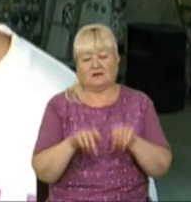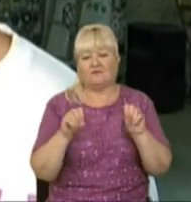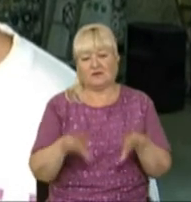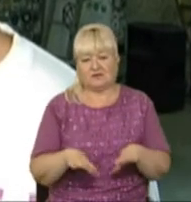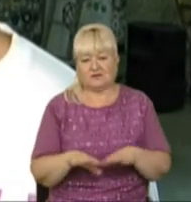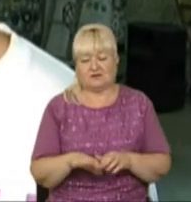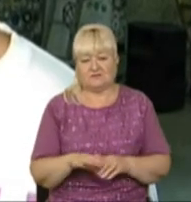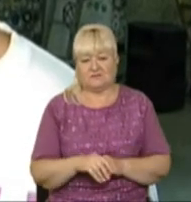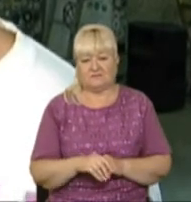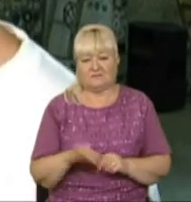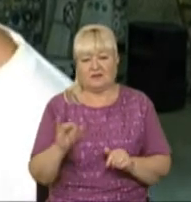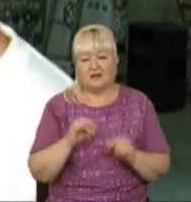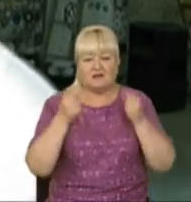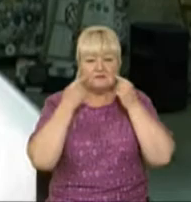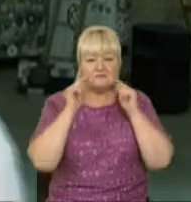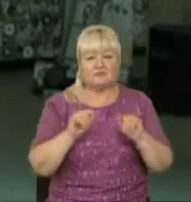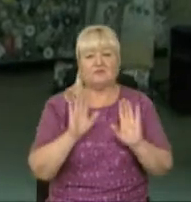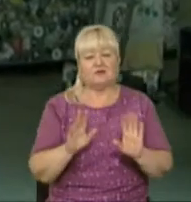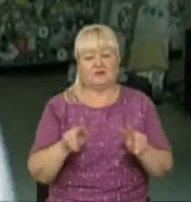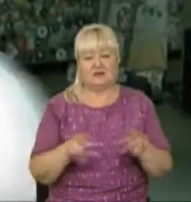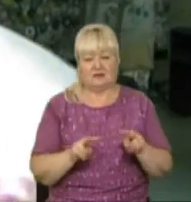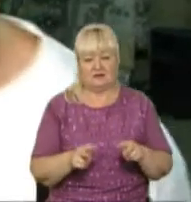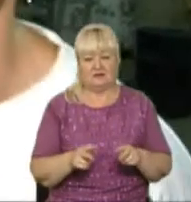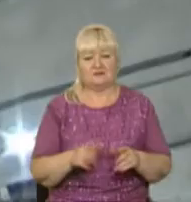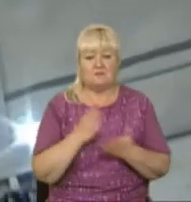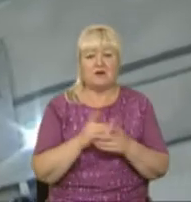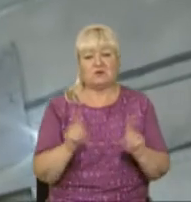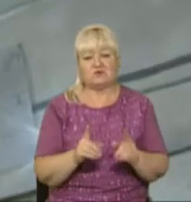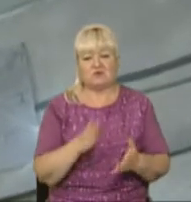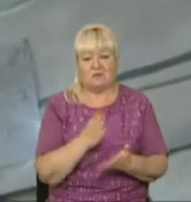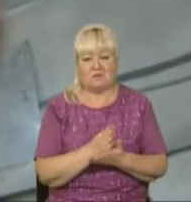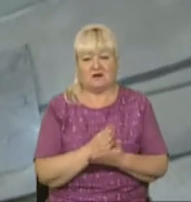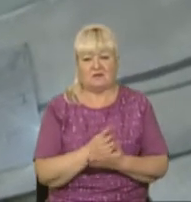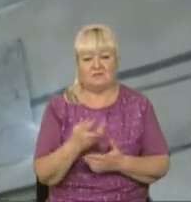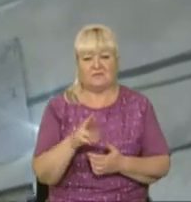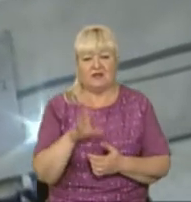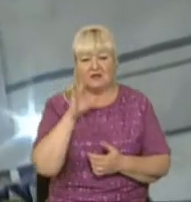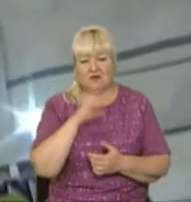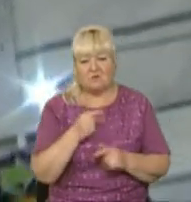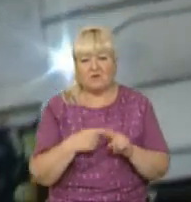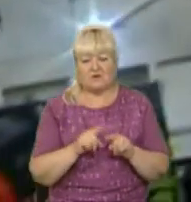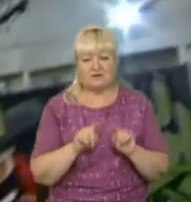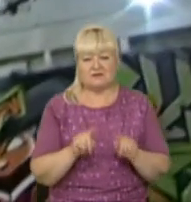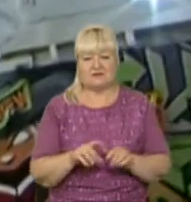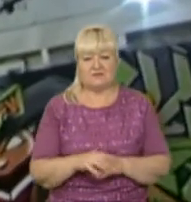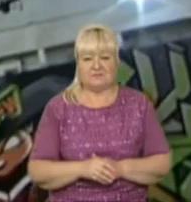І дав весь акцент на брейкданс, тому і, в принципі, маю, що маю. Я впораюсь з цим, бо я заплатив.